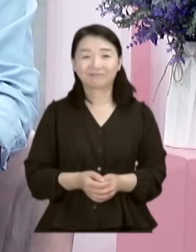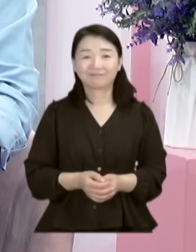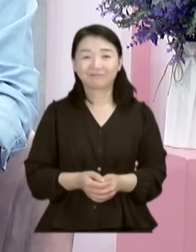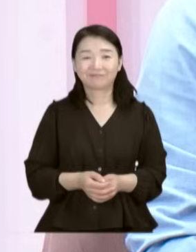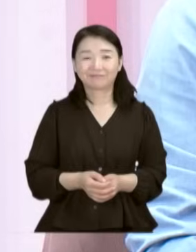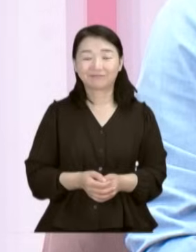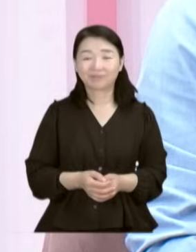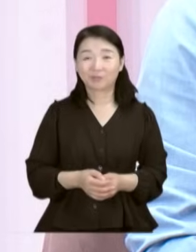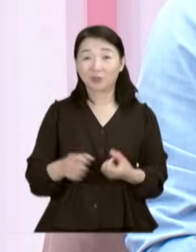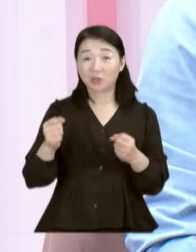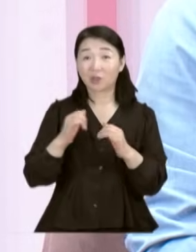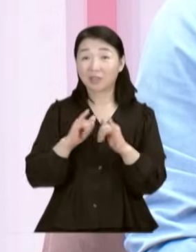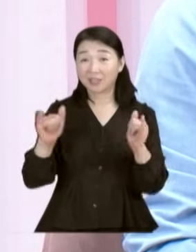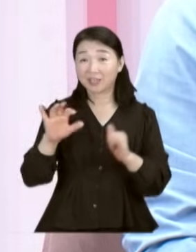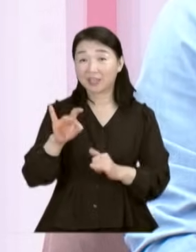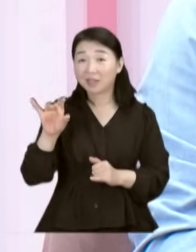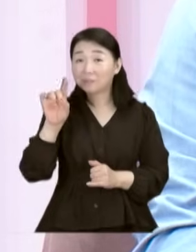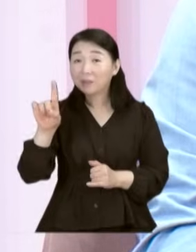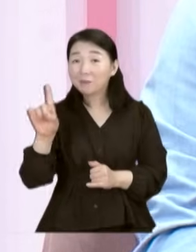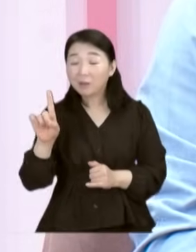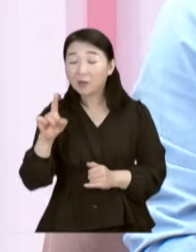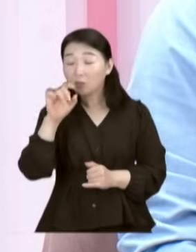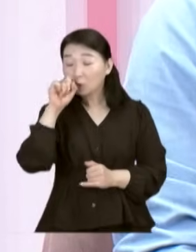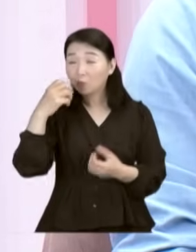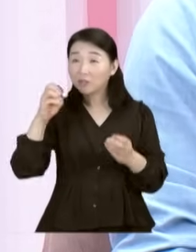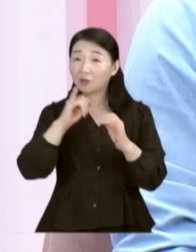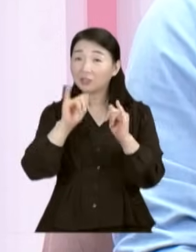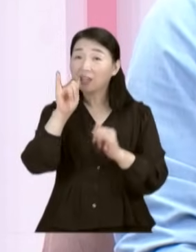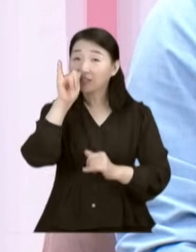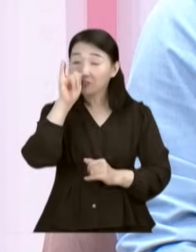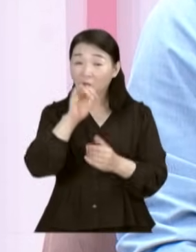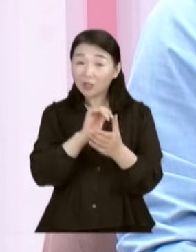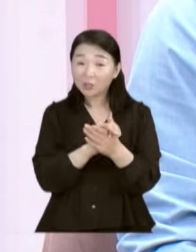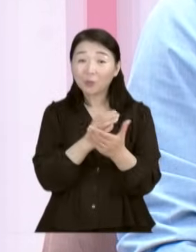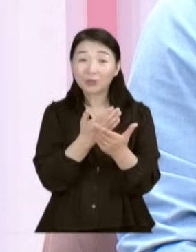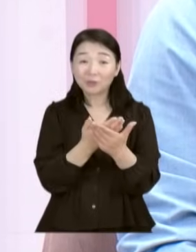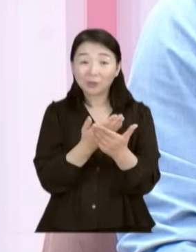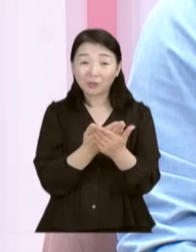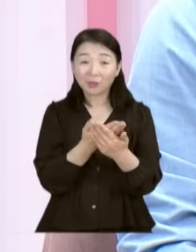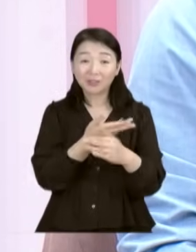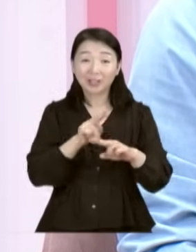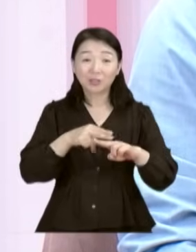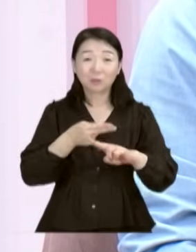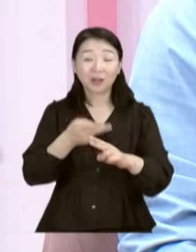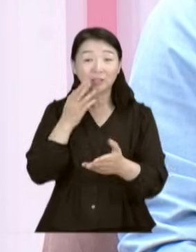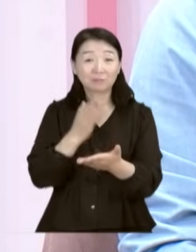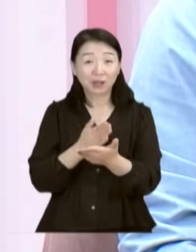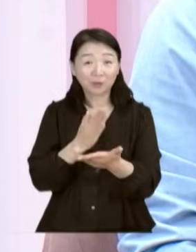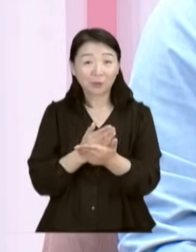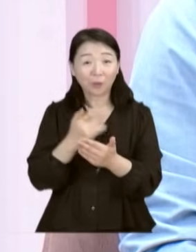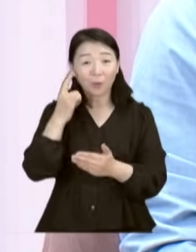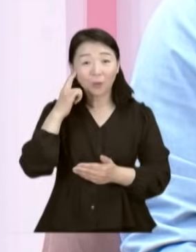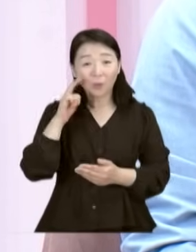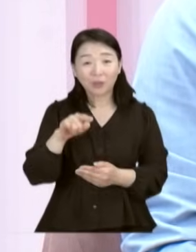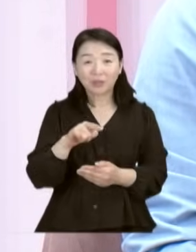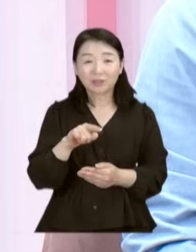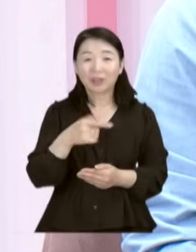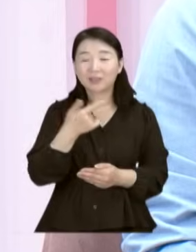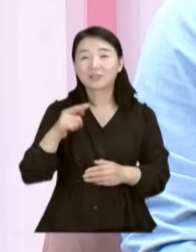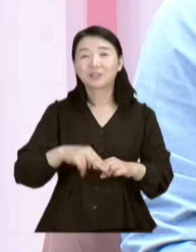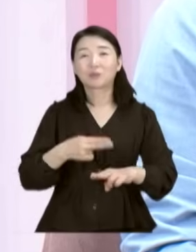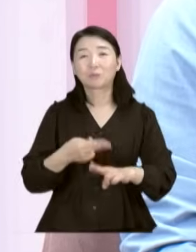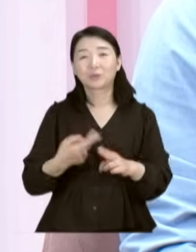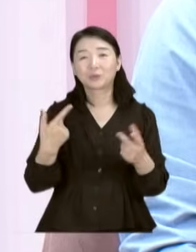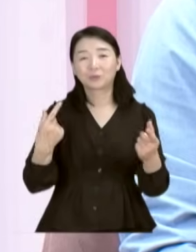뭐 연예인들 제가 가끔 얘기하거든요 좋아하는 연예인 있으시면 기도해주세요 다른 선물 하지 마시고 그게